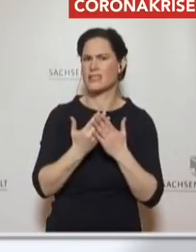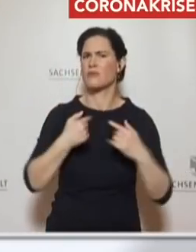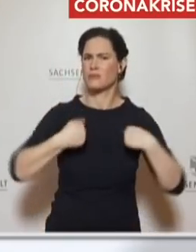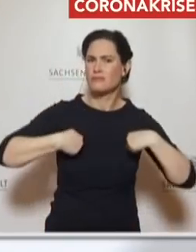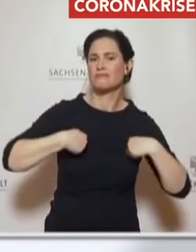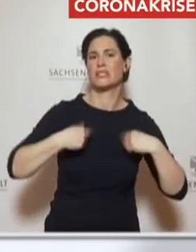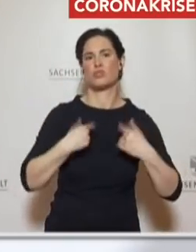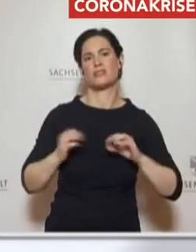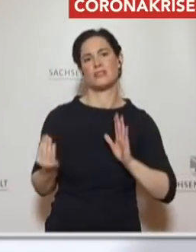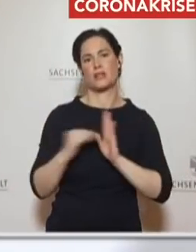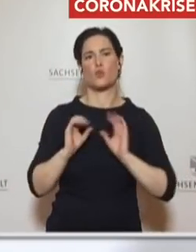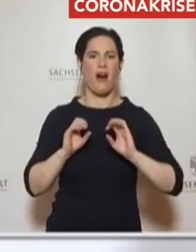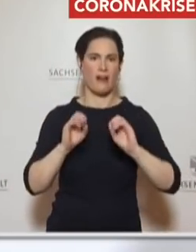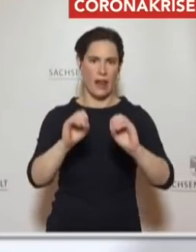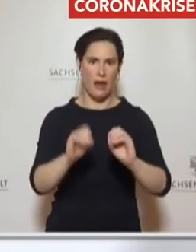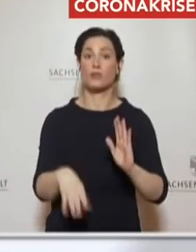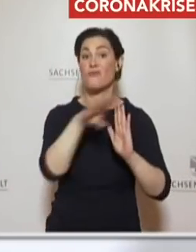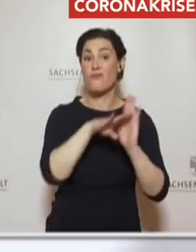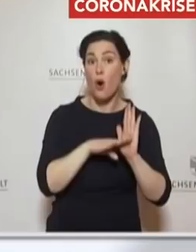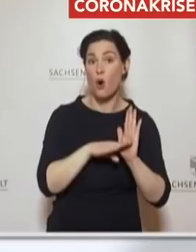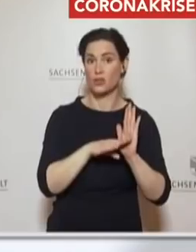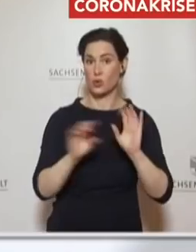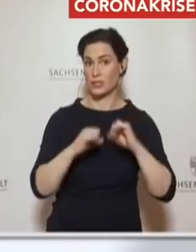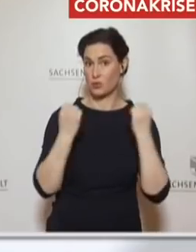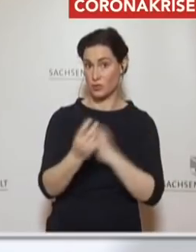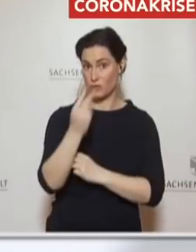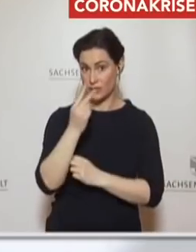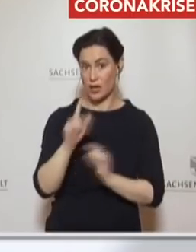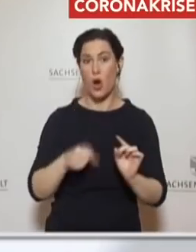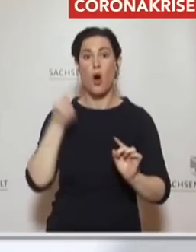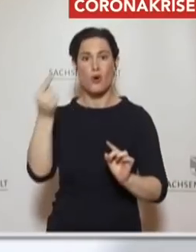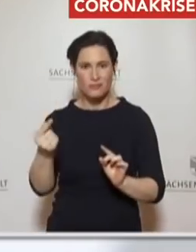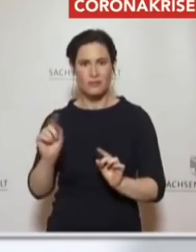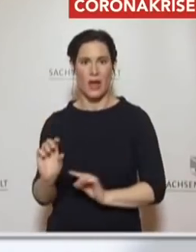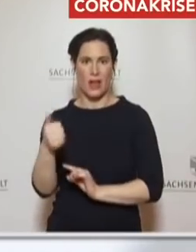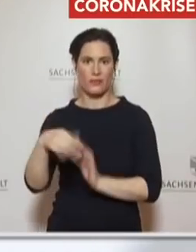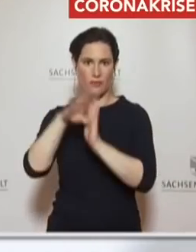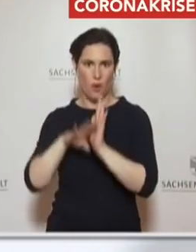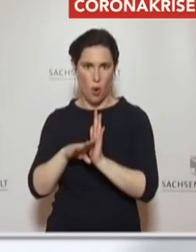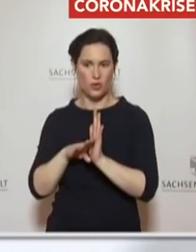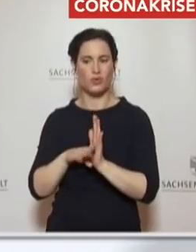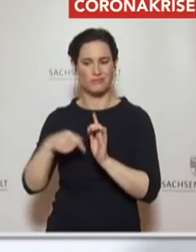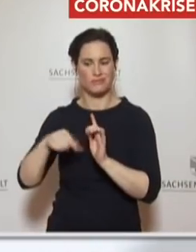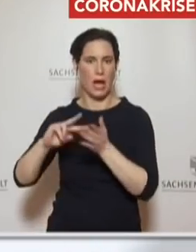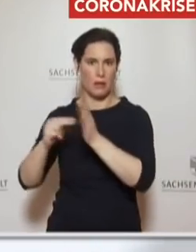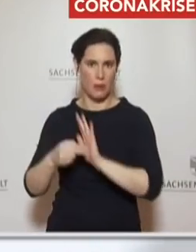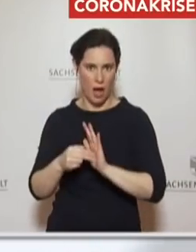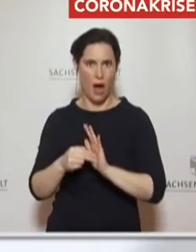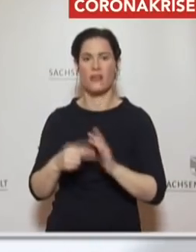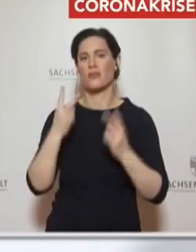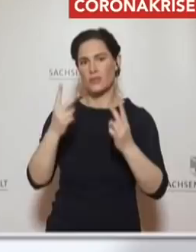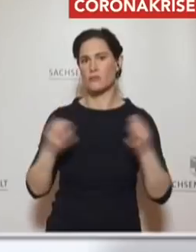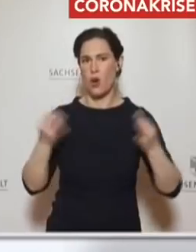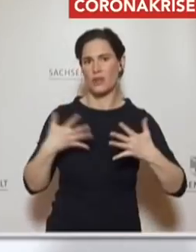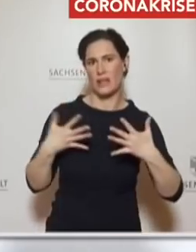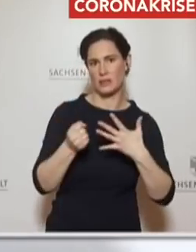der bisherigen Verordnungslage und der geplanten Verordnungslage einer neuen 11. Verordnung dann auch transparent